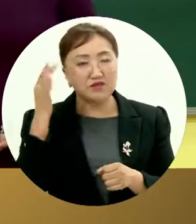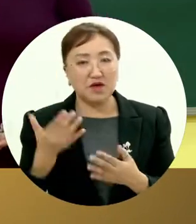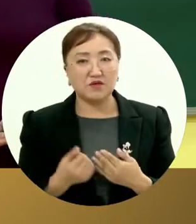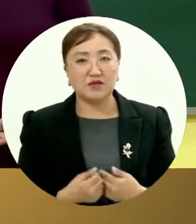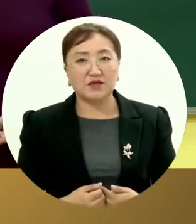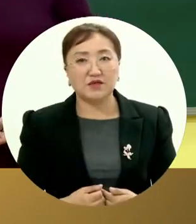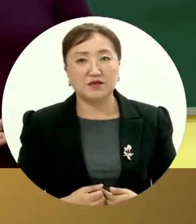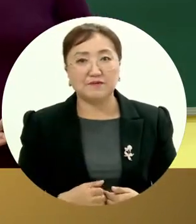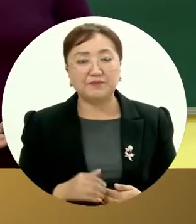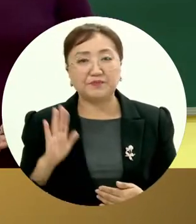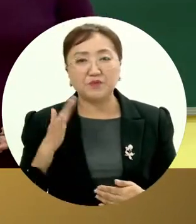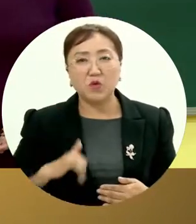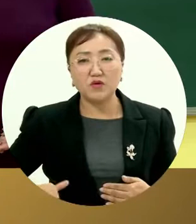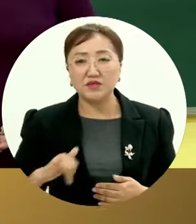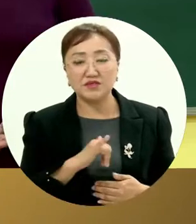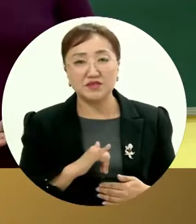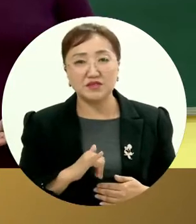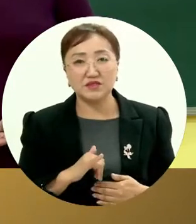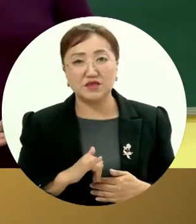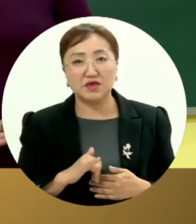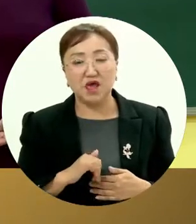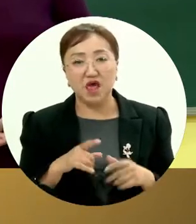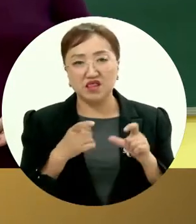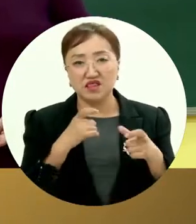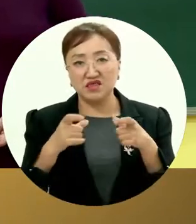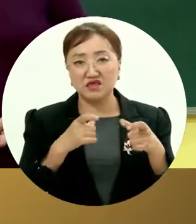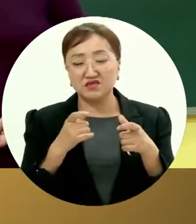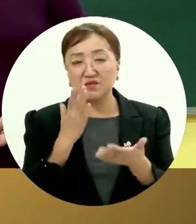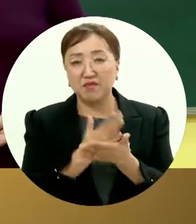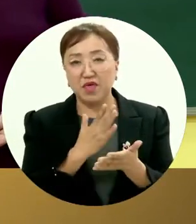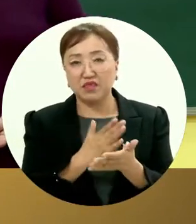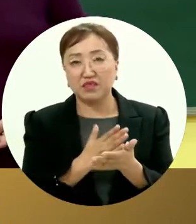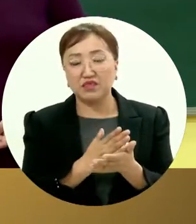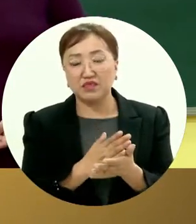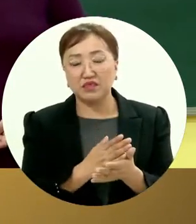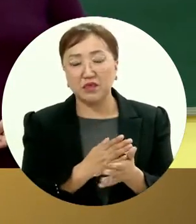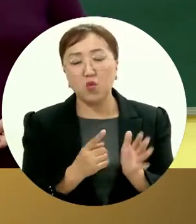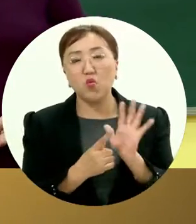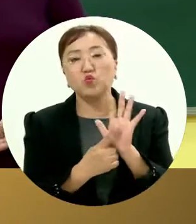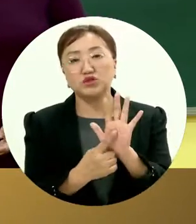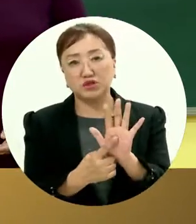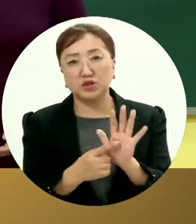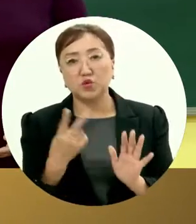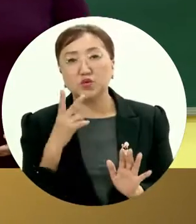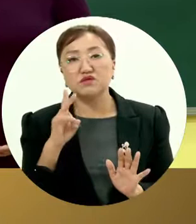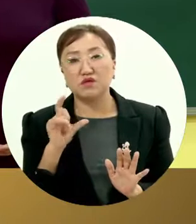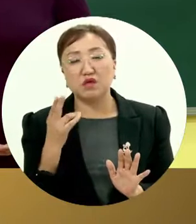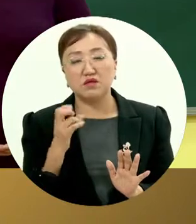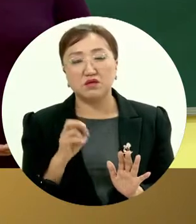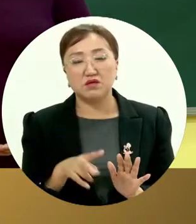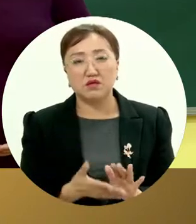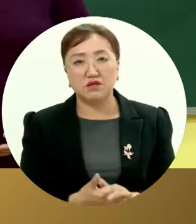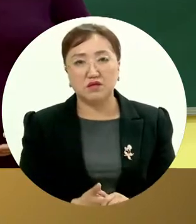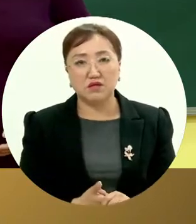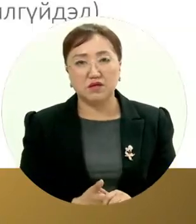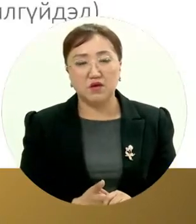гэ. Энэ бол аливаа улс орны эдийн засагт байж идэг ийм хэвийн үзэгдлийн ажилгүйдлийг нэрлэдэг. За